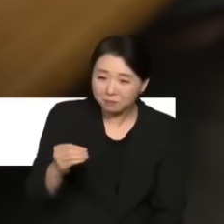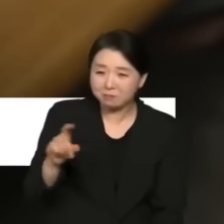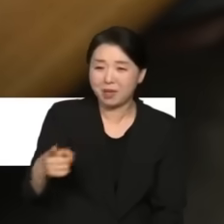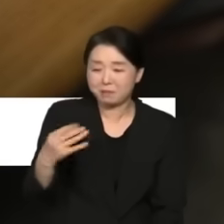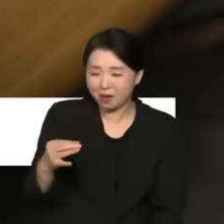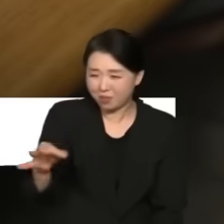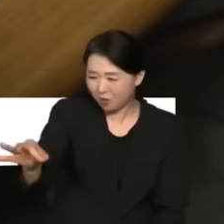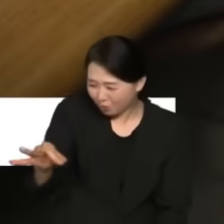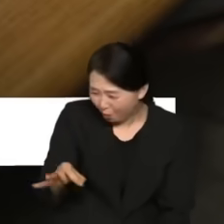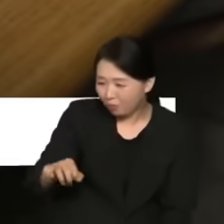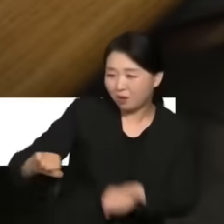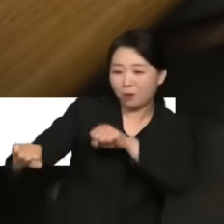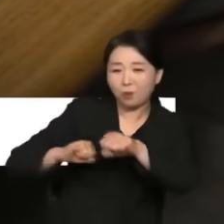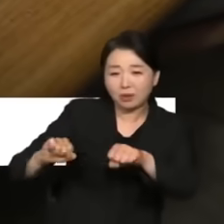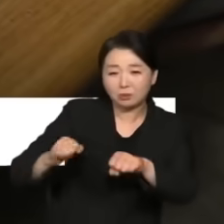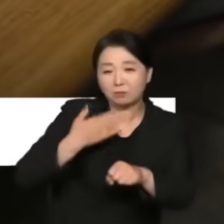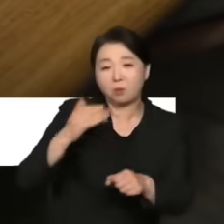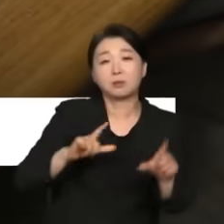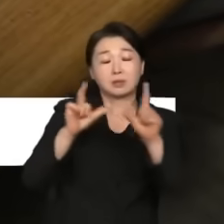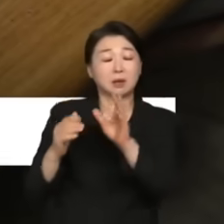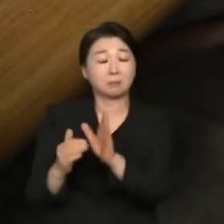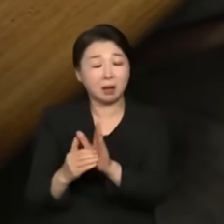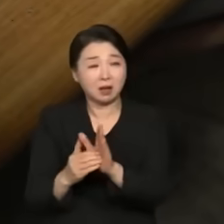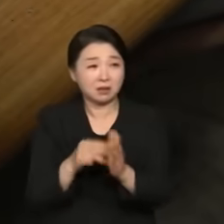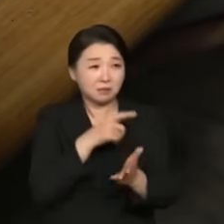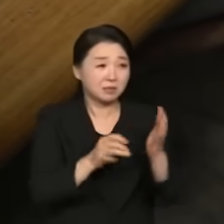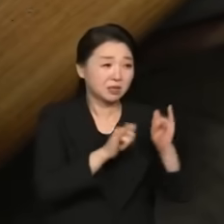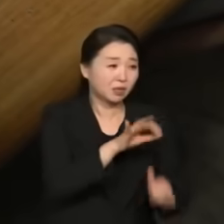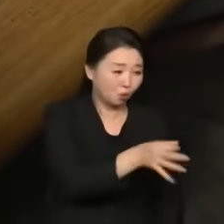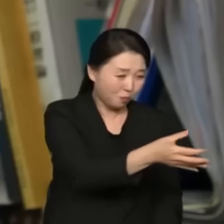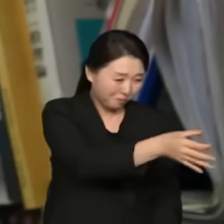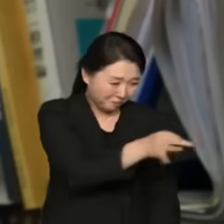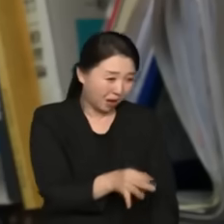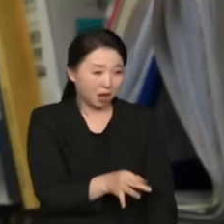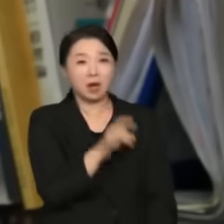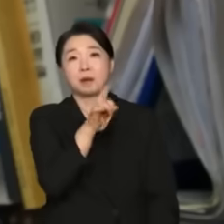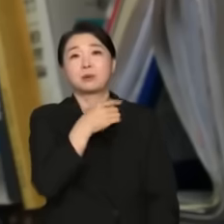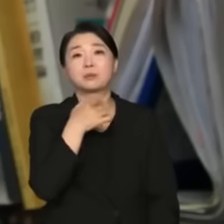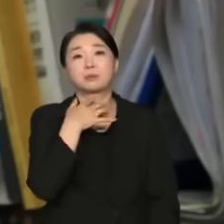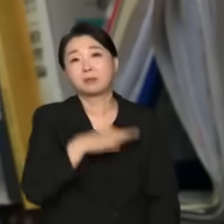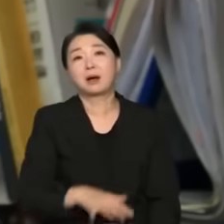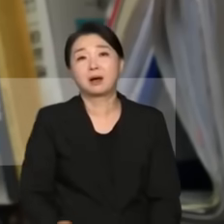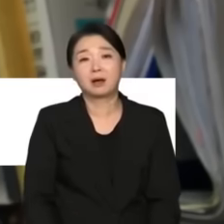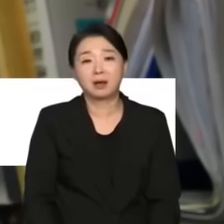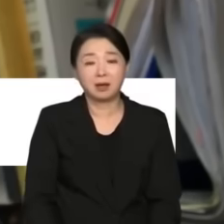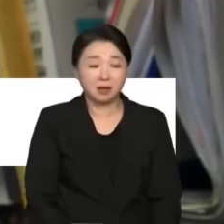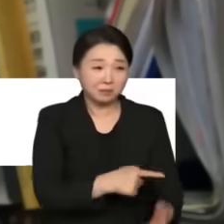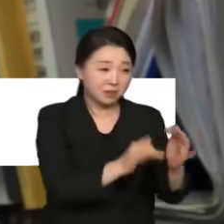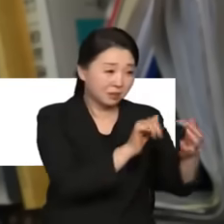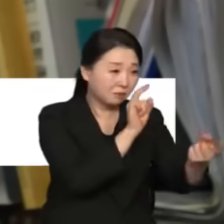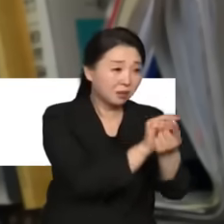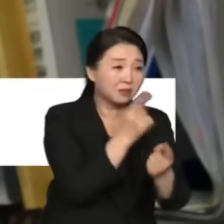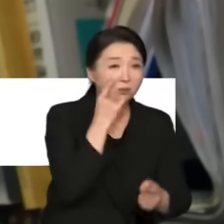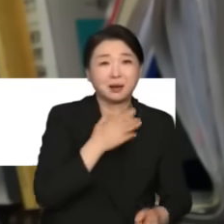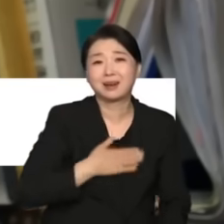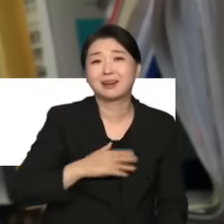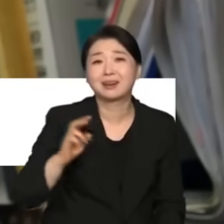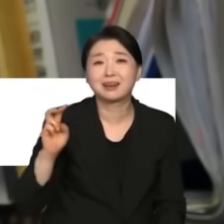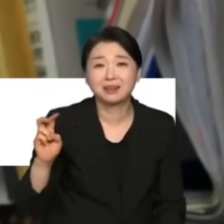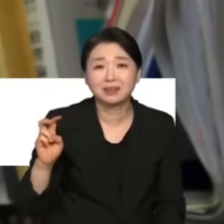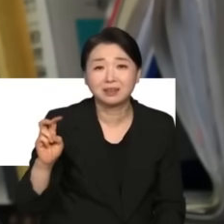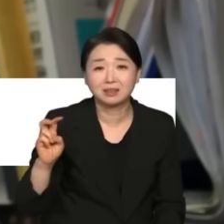버텨왔지만 피해자들에게는 한 번도 돈을 받지 않았습니다 아마 피해자들 만나 보면 아실 거예요